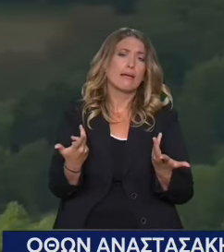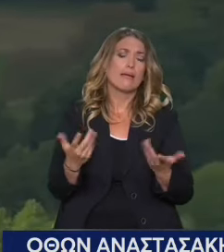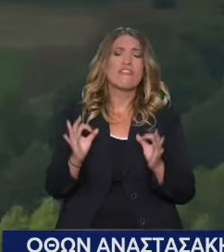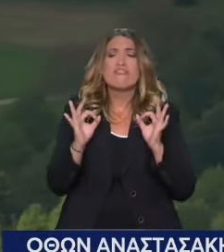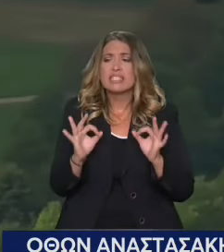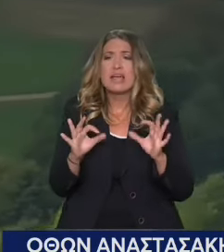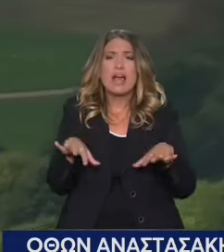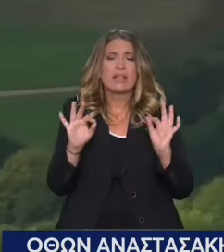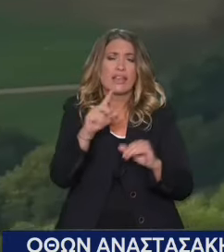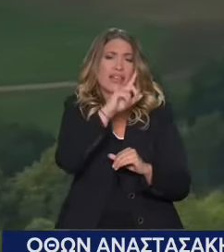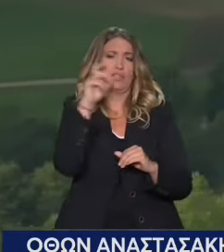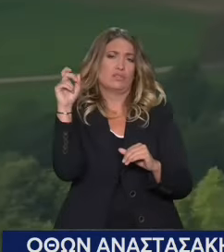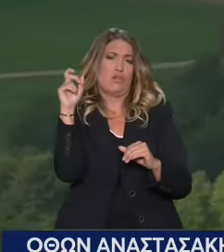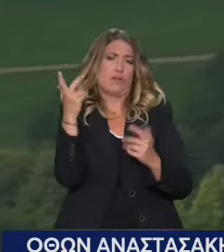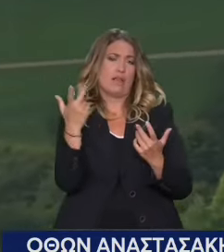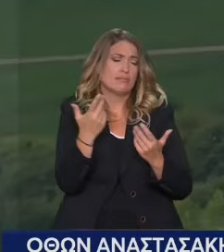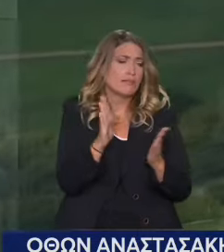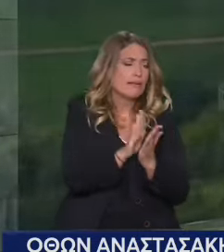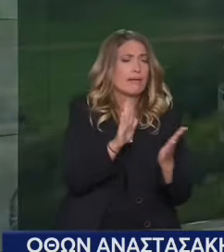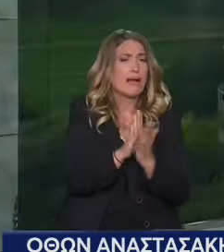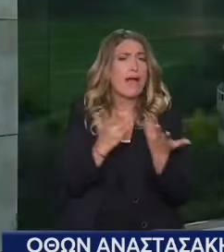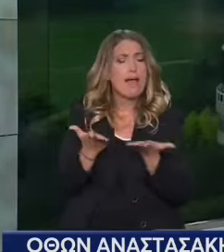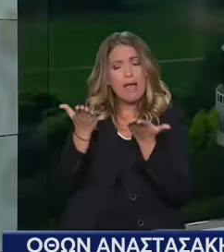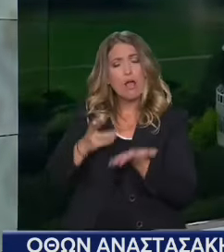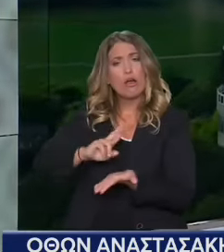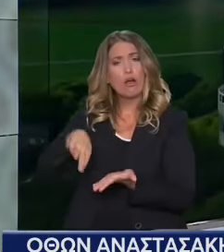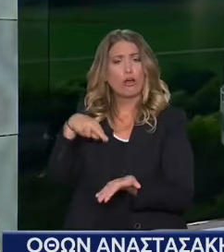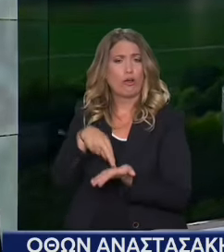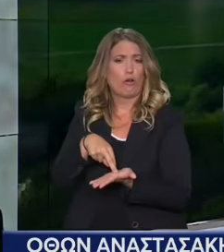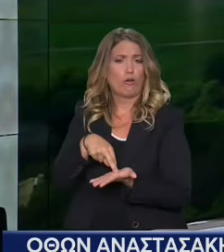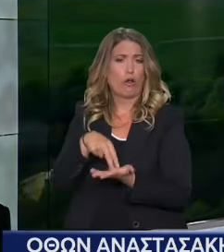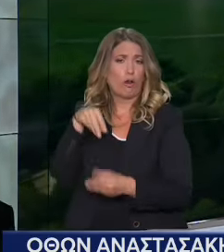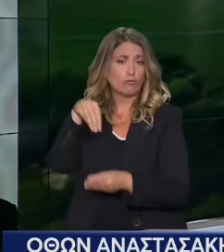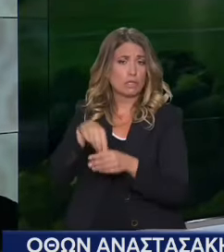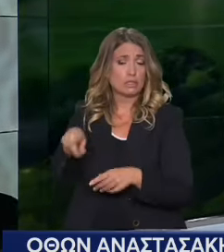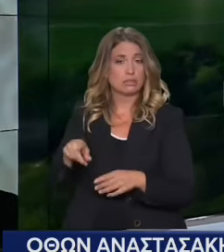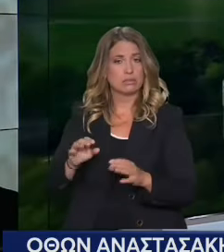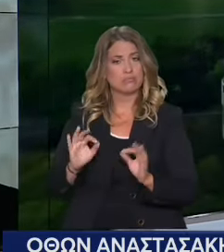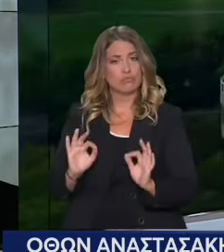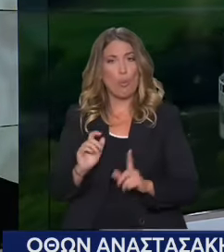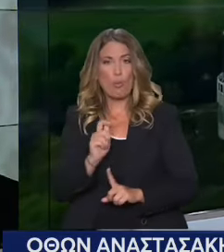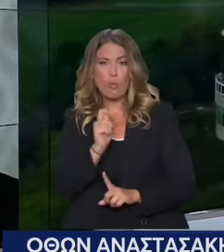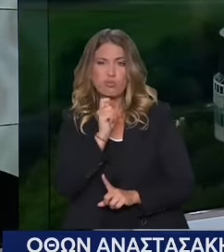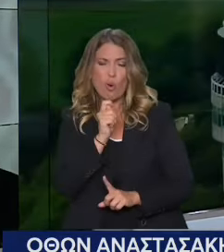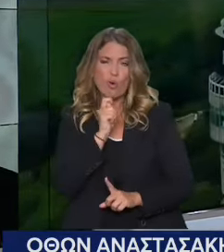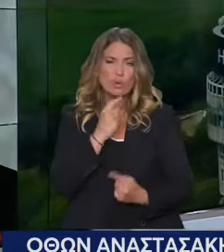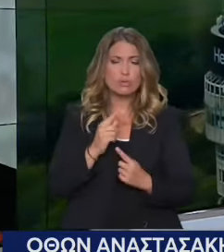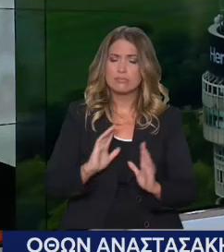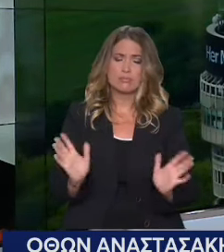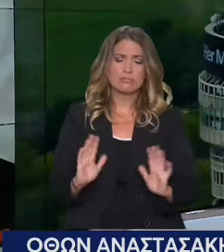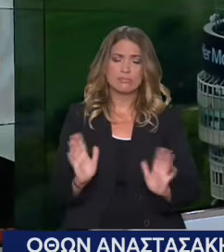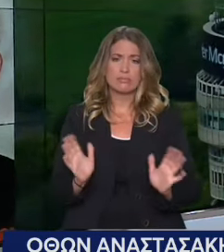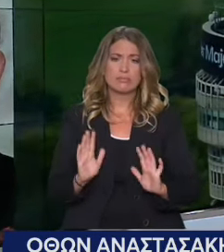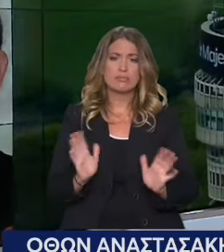στη Βρετανία είναι πάρα πολύ μεγάλες, αλλά ο ρόλος του Κάρολου δεν θα είναι πολιτικός. Αυτό είναι κάτι που το ξέρουμε τη Βασιλεία. Ο λαός